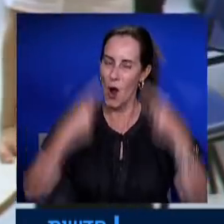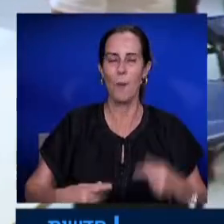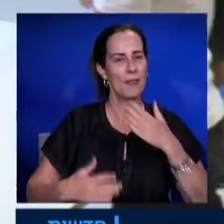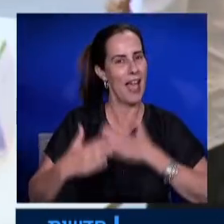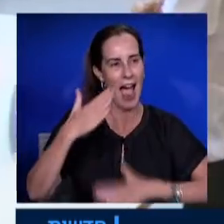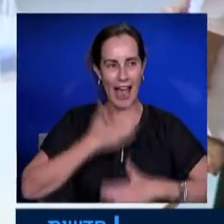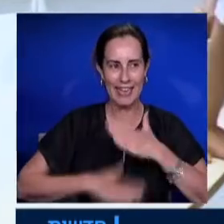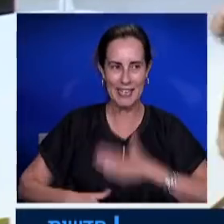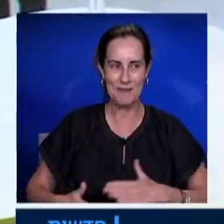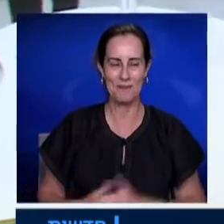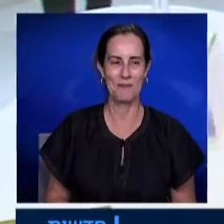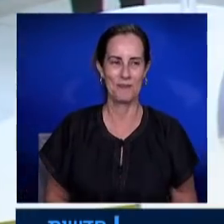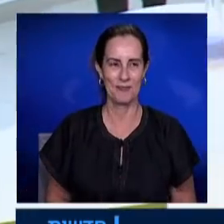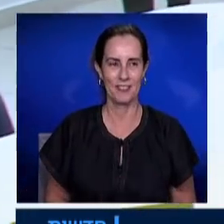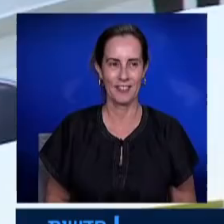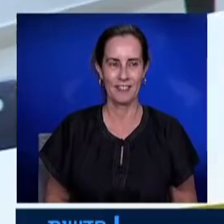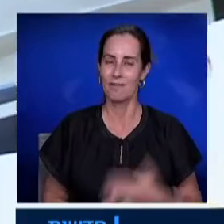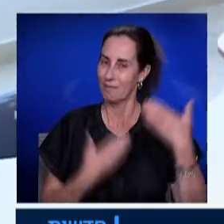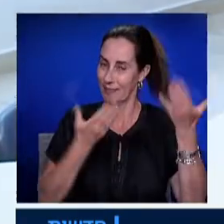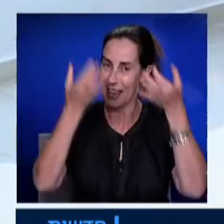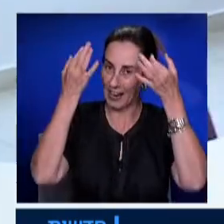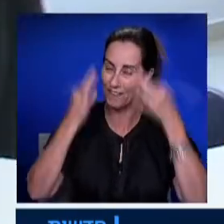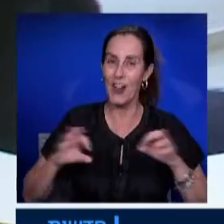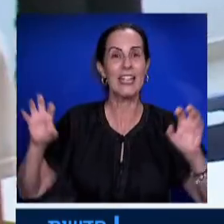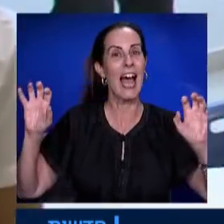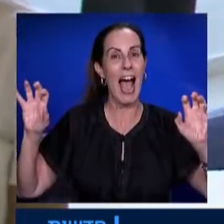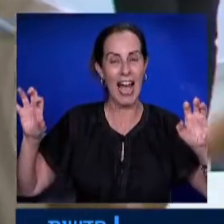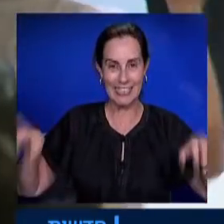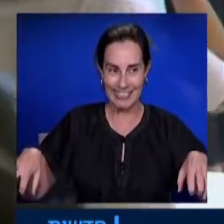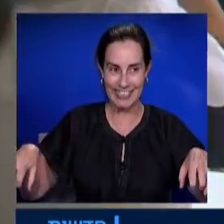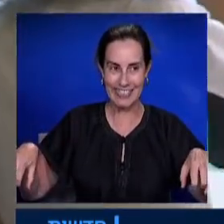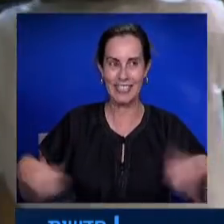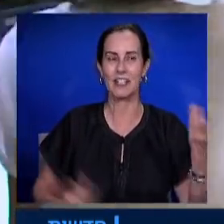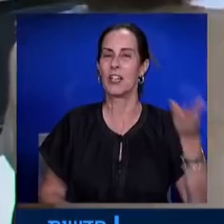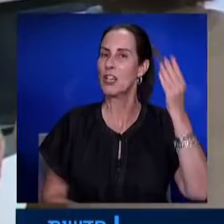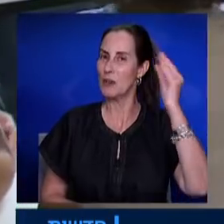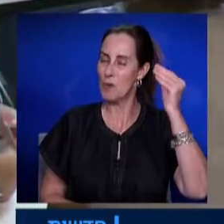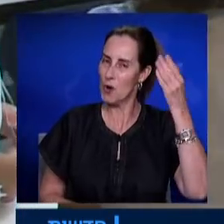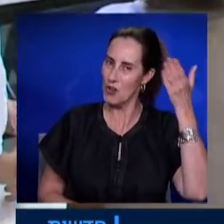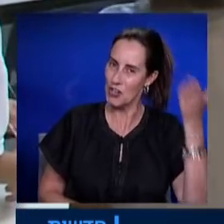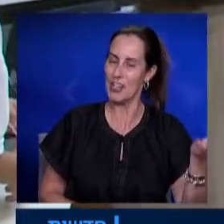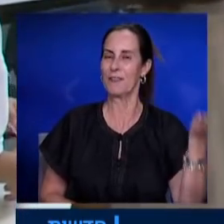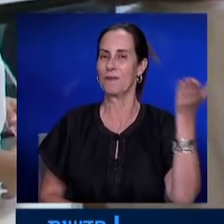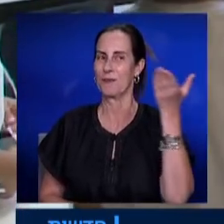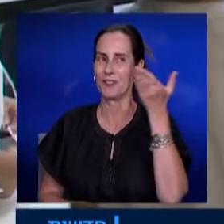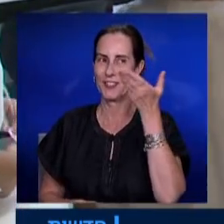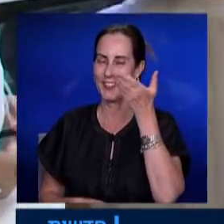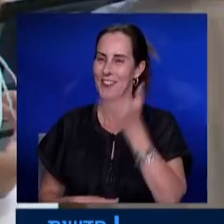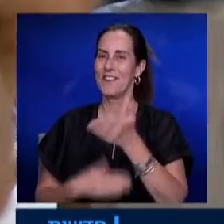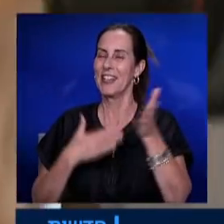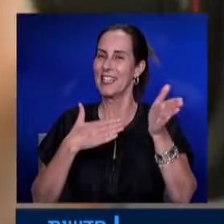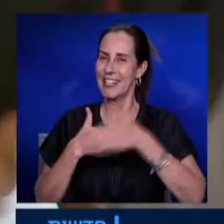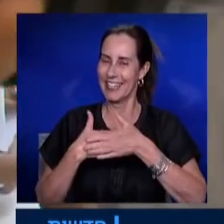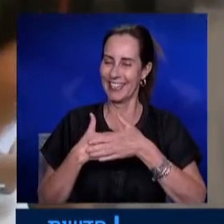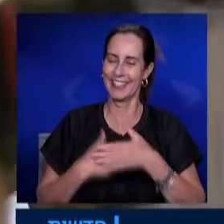ויום נעים לכבוד הנשיא מר יצחק הרצוג